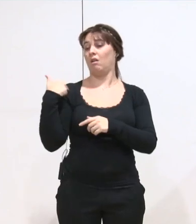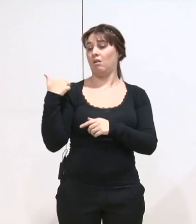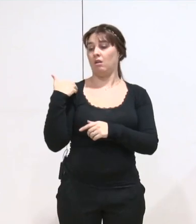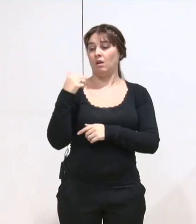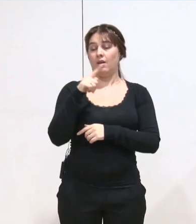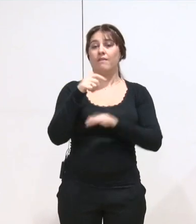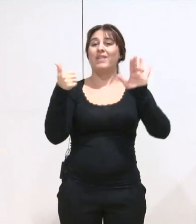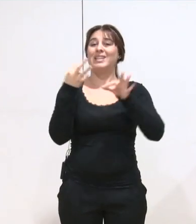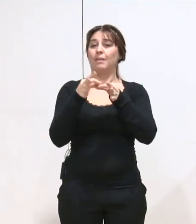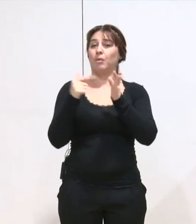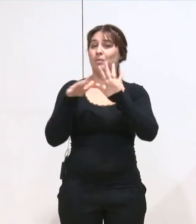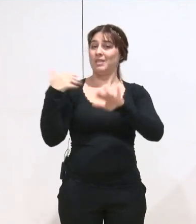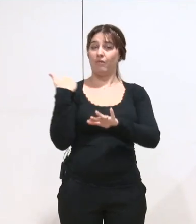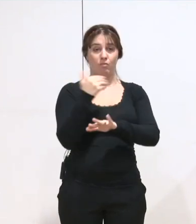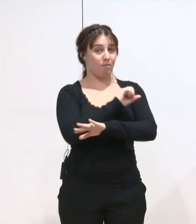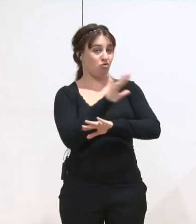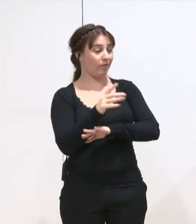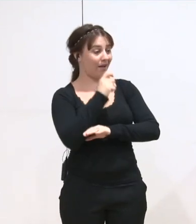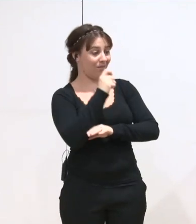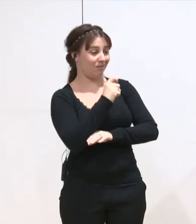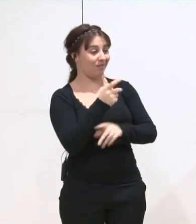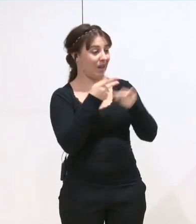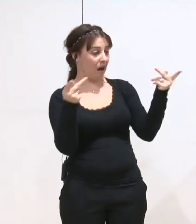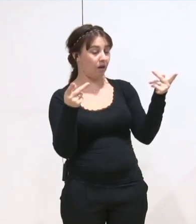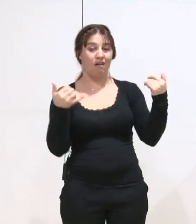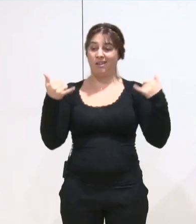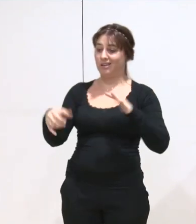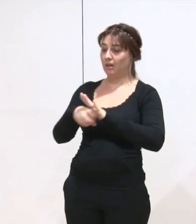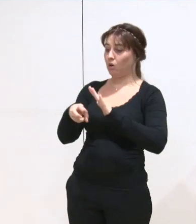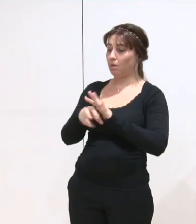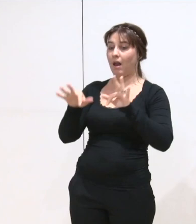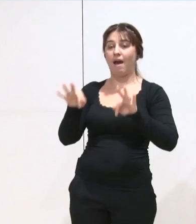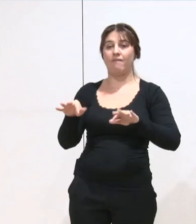septembre 2015 « Il n'y a pas de zone de non-droit à Grenoble ».